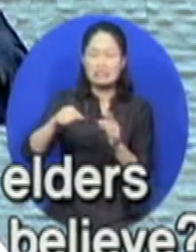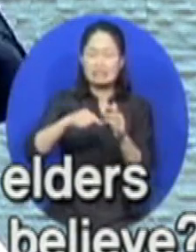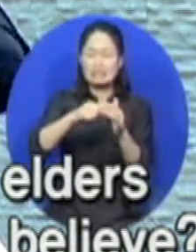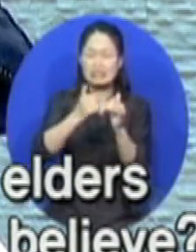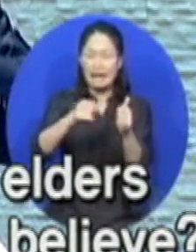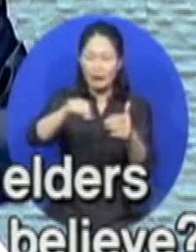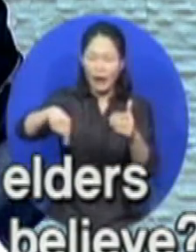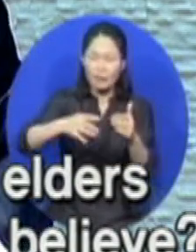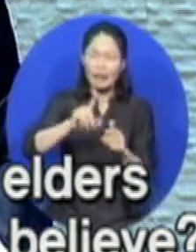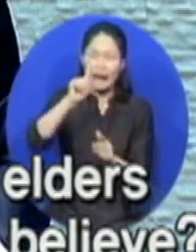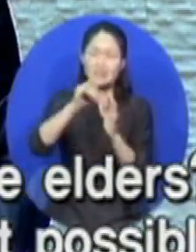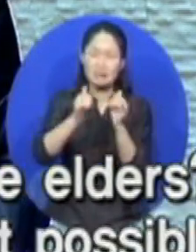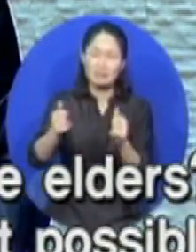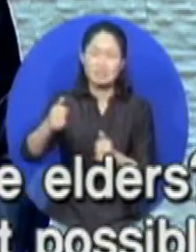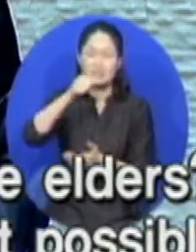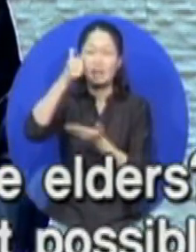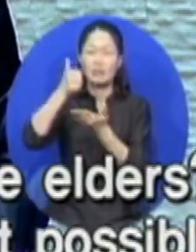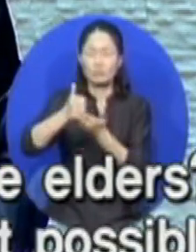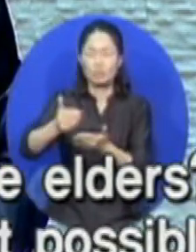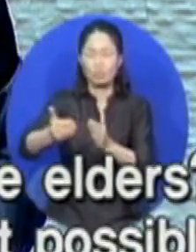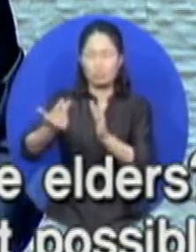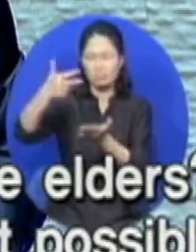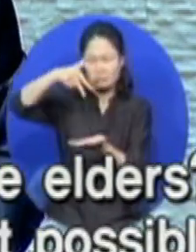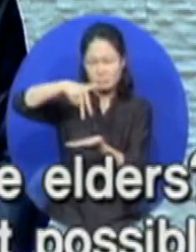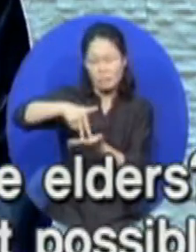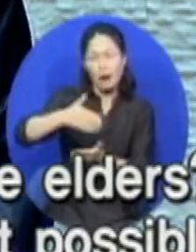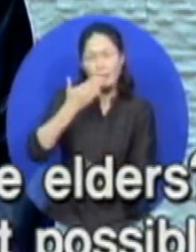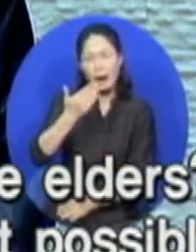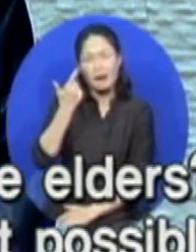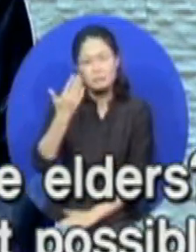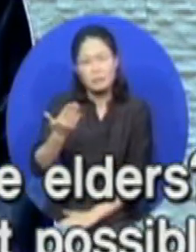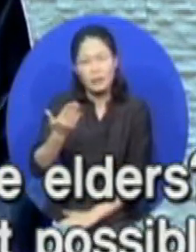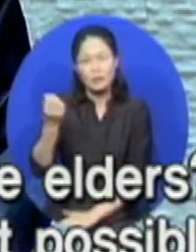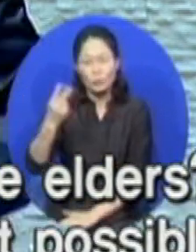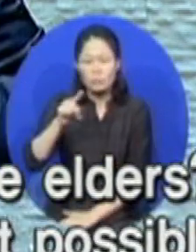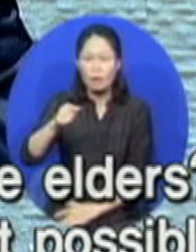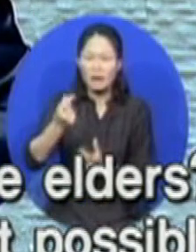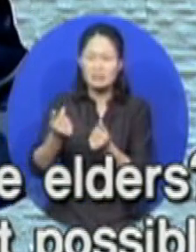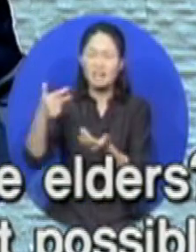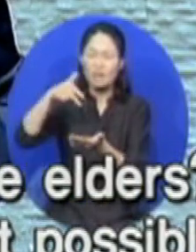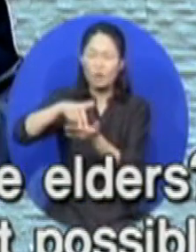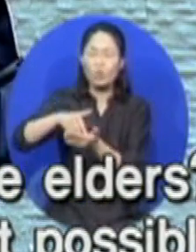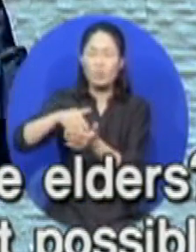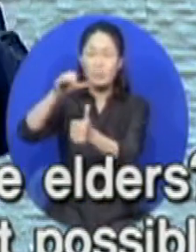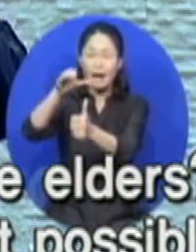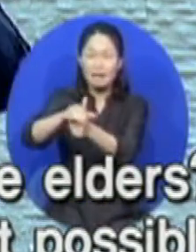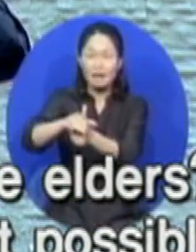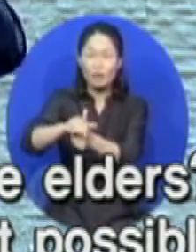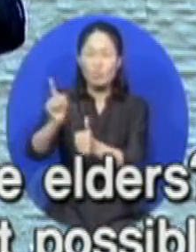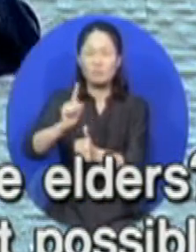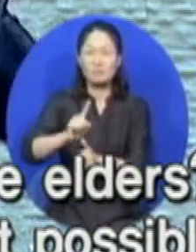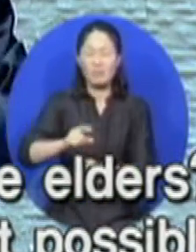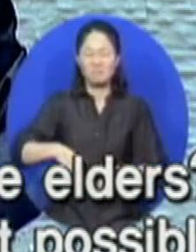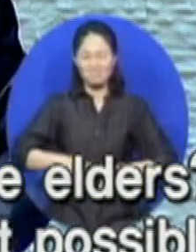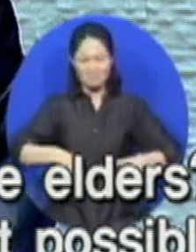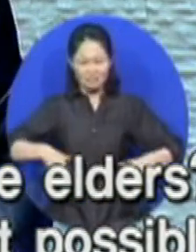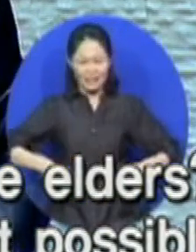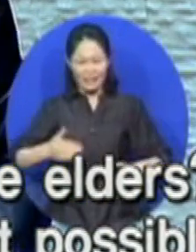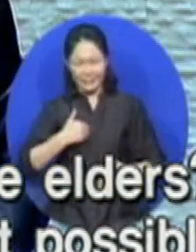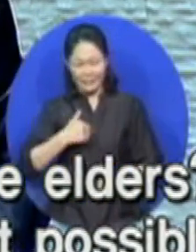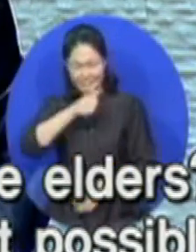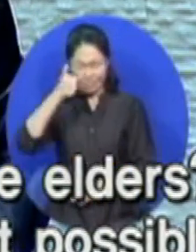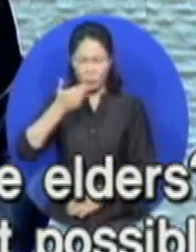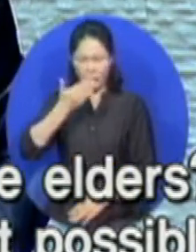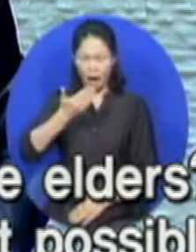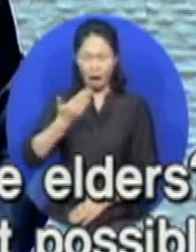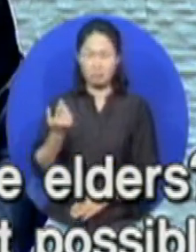정로 로 세울 수 있습니까 그렇게 세운다고 무슨 배짱으로 또 장로 하겠다고 나서는 사람은 또